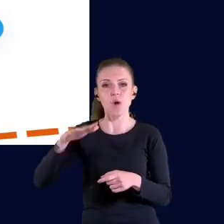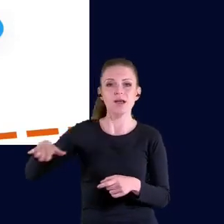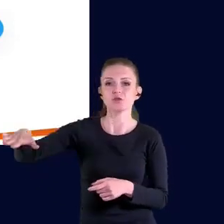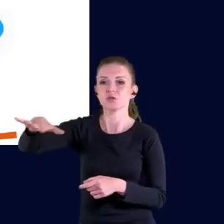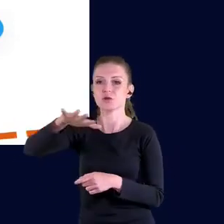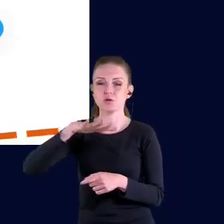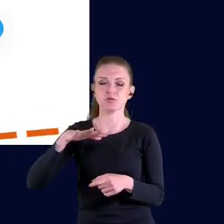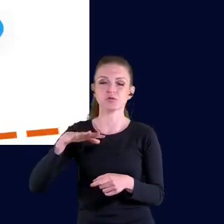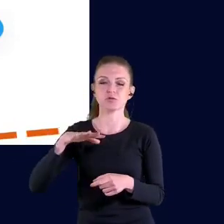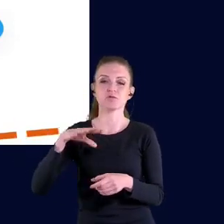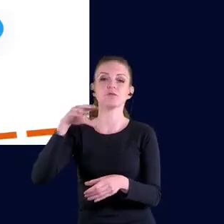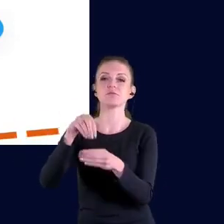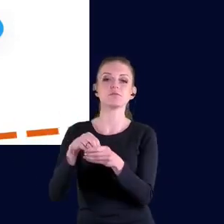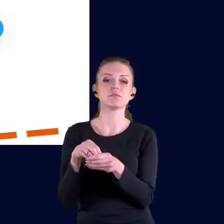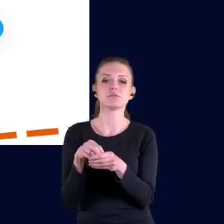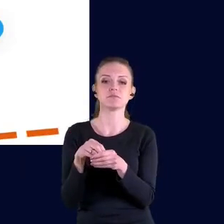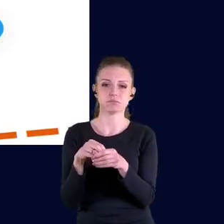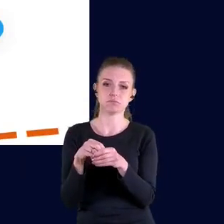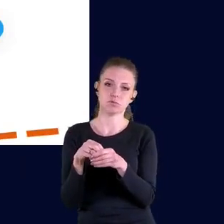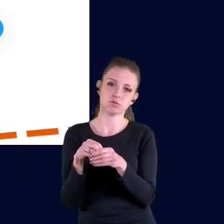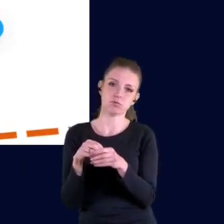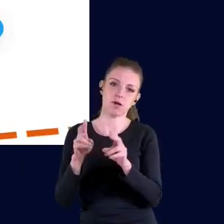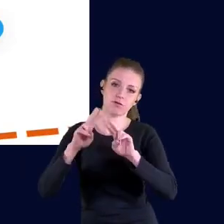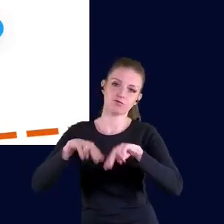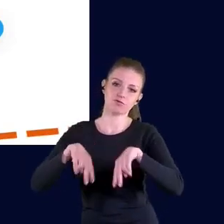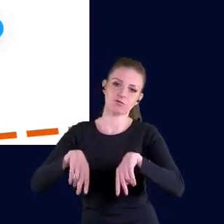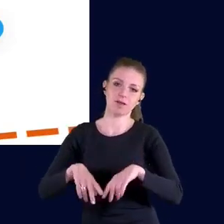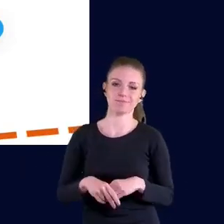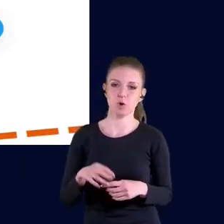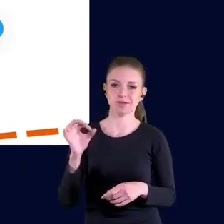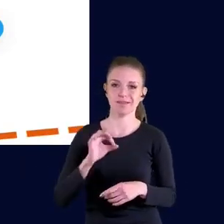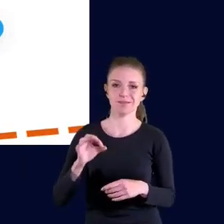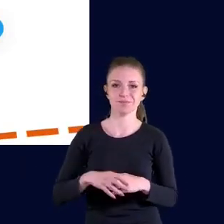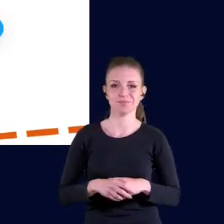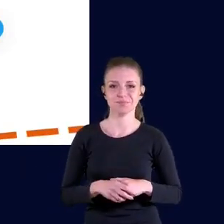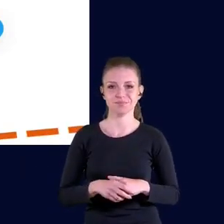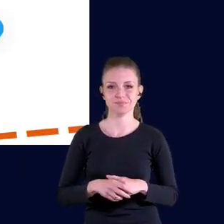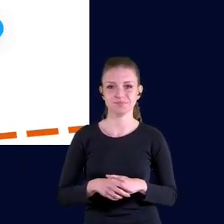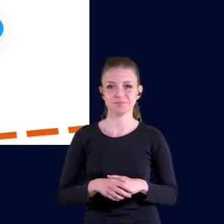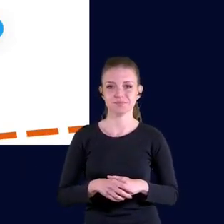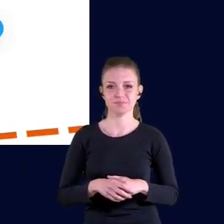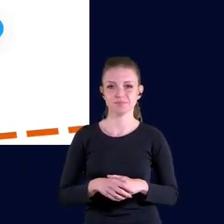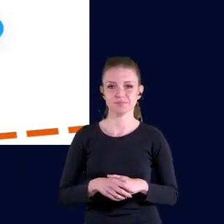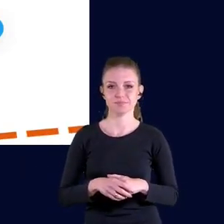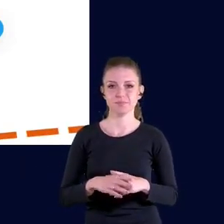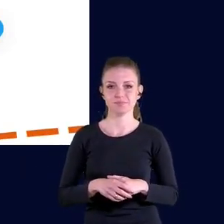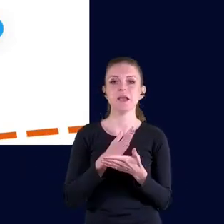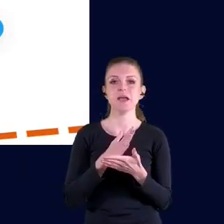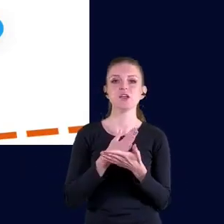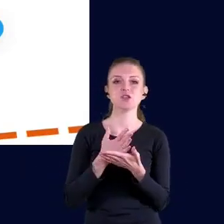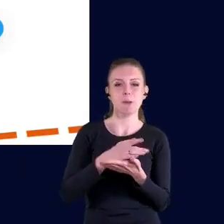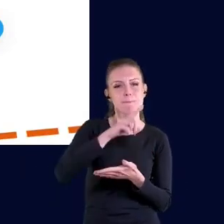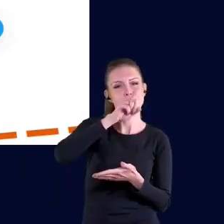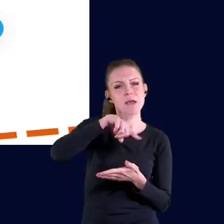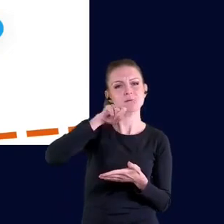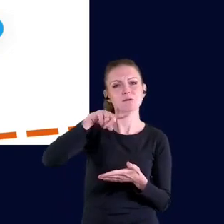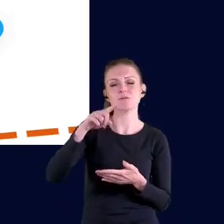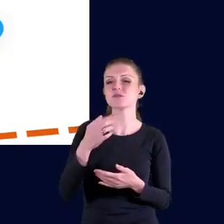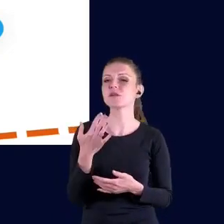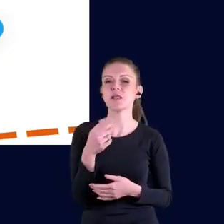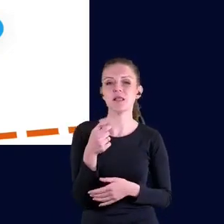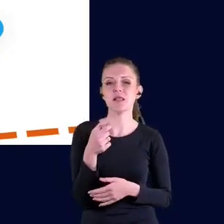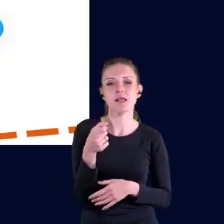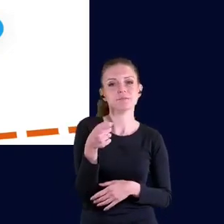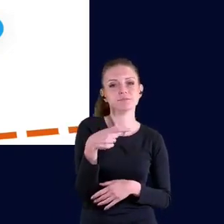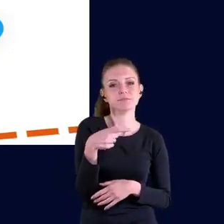to jest co chcesz żebym ja miesięczna liczba turystów a którą